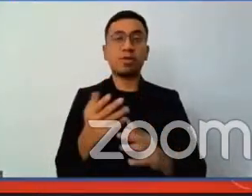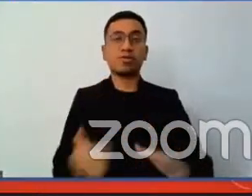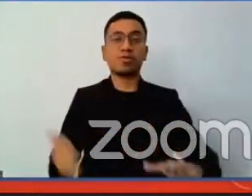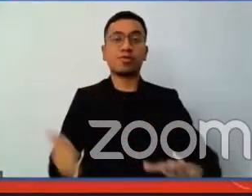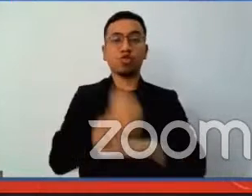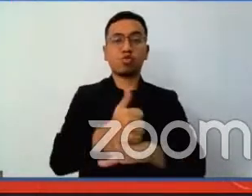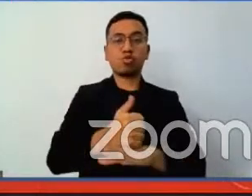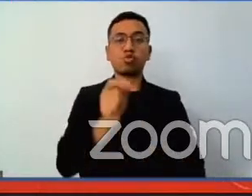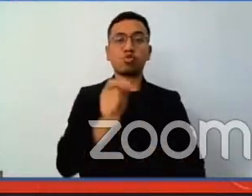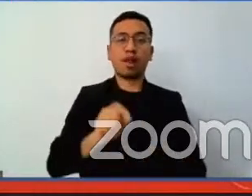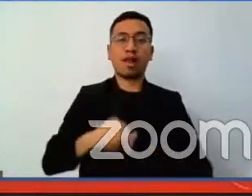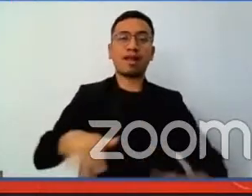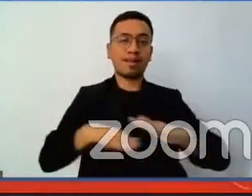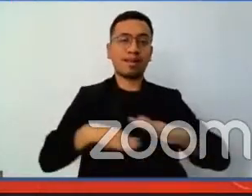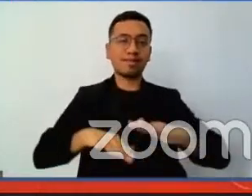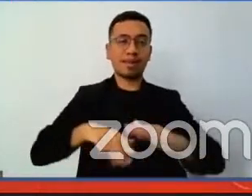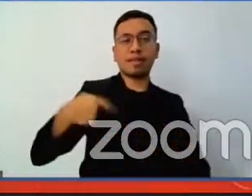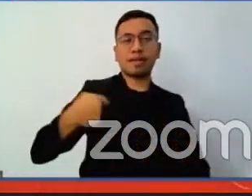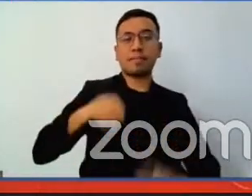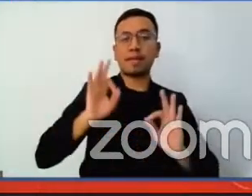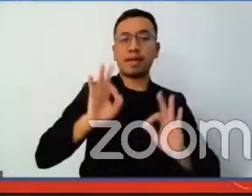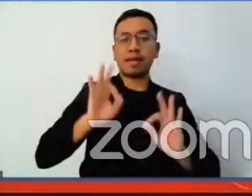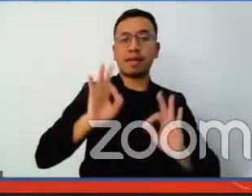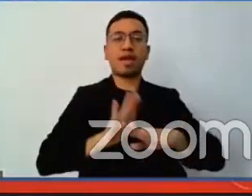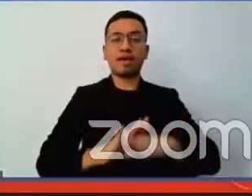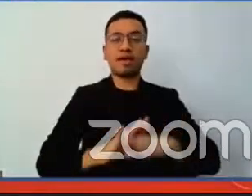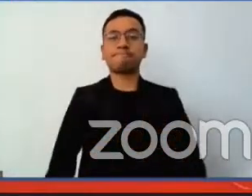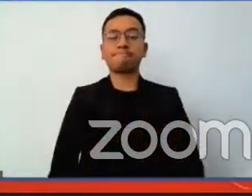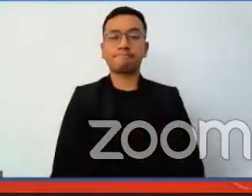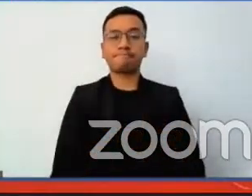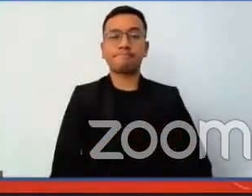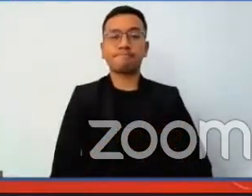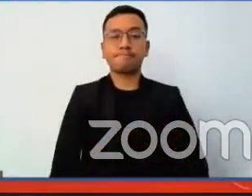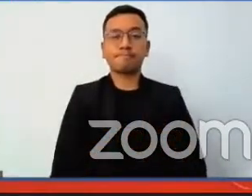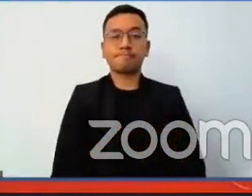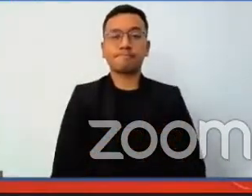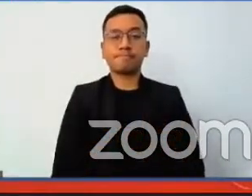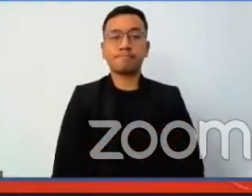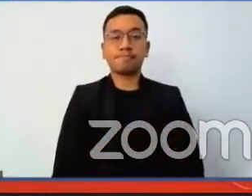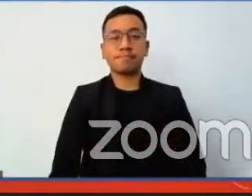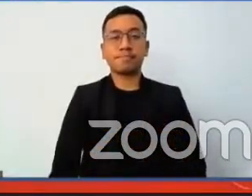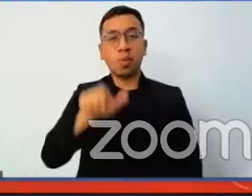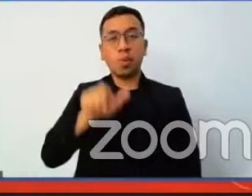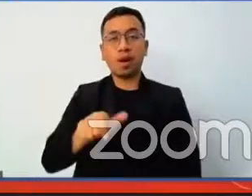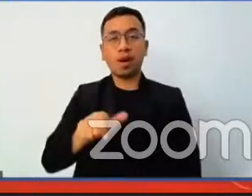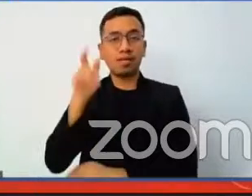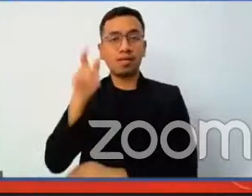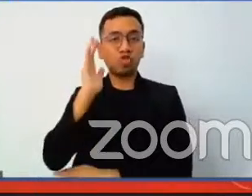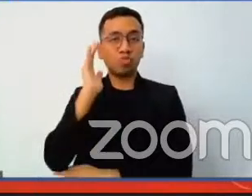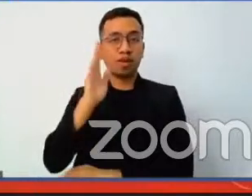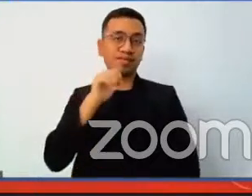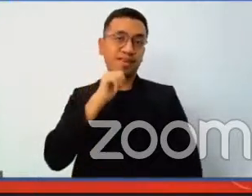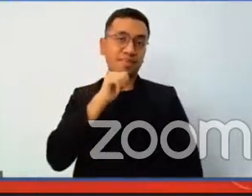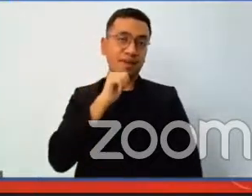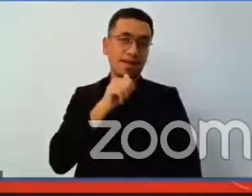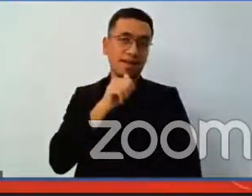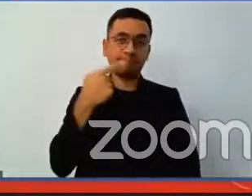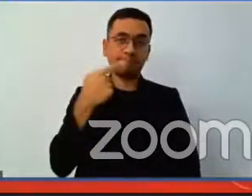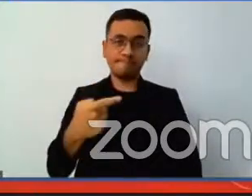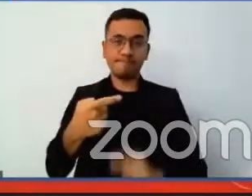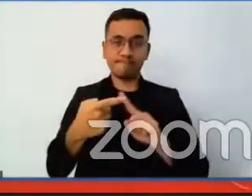Dasar Kemendikbud Ristek. Dan pembicara pada pagi ini yaitu yang